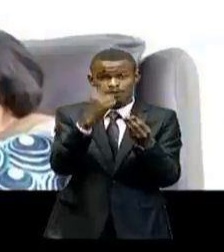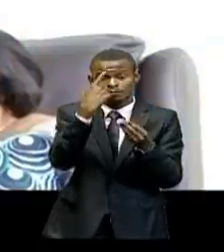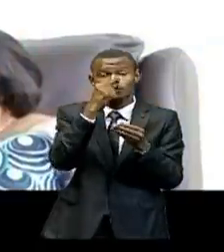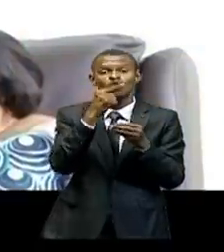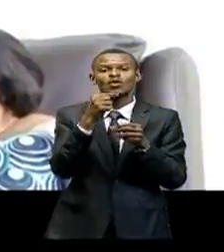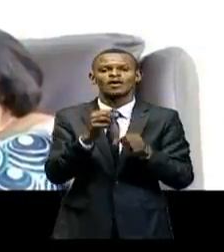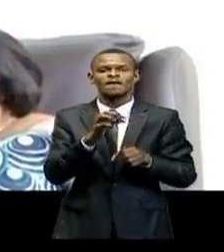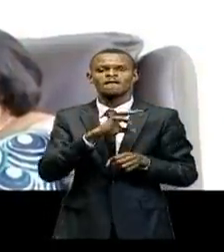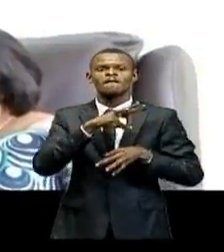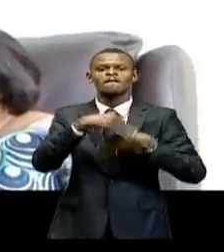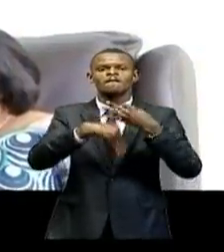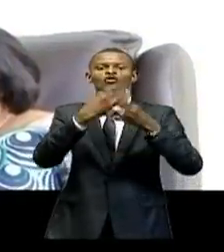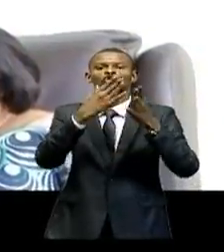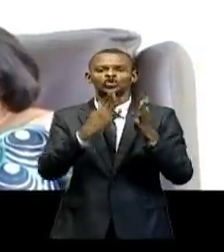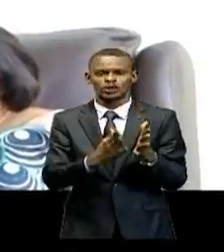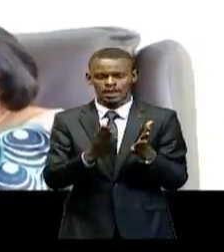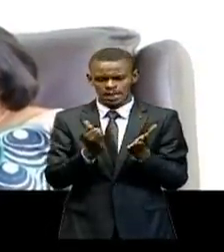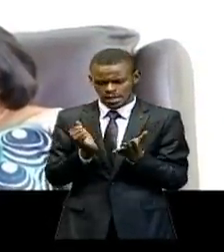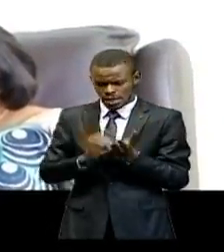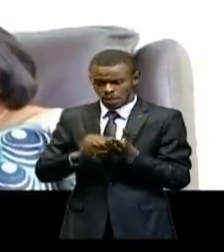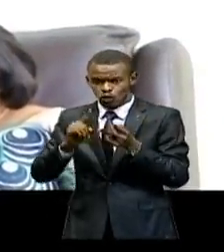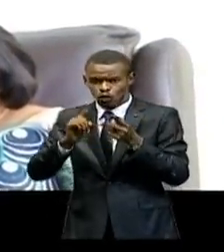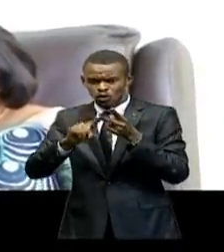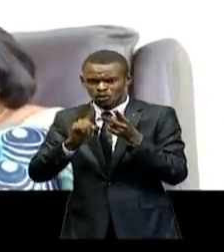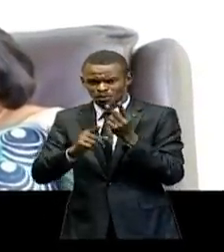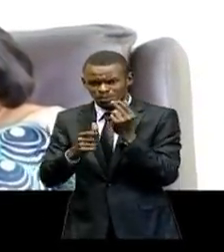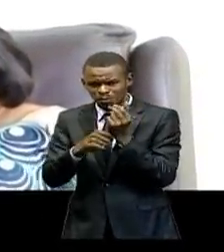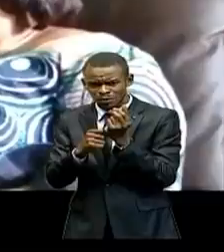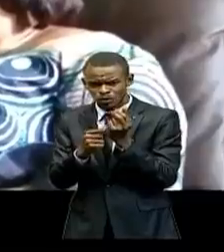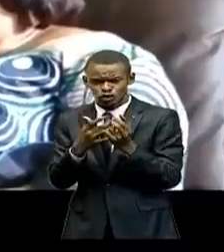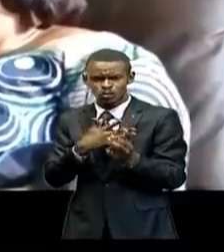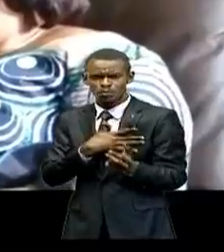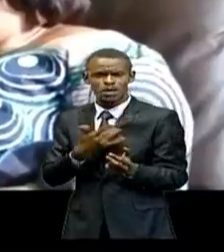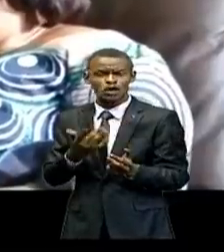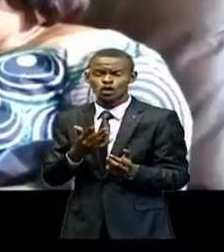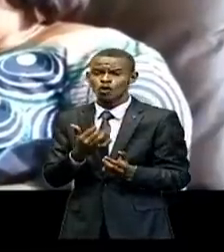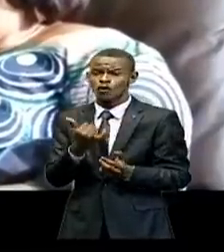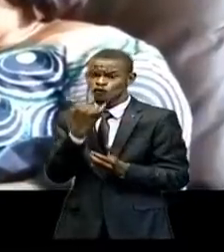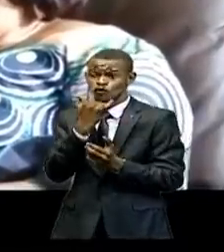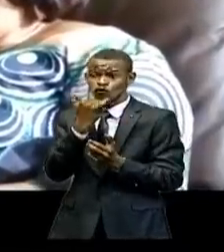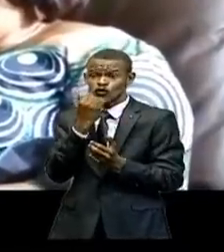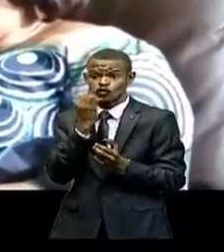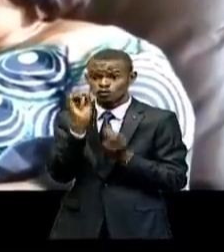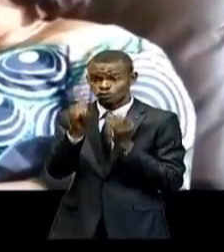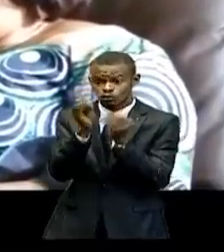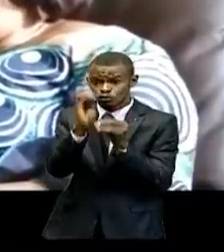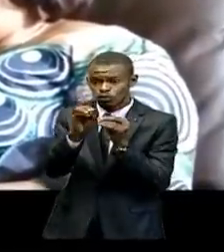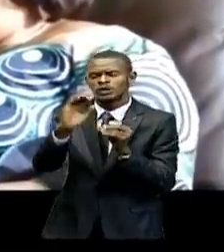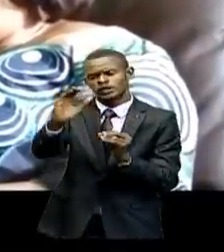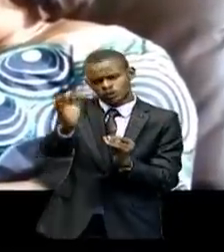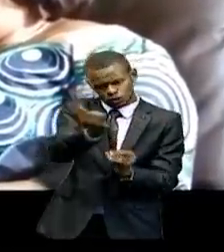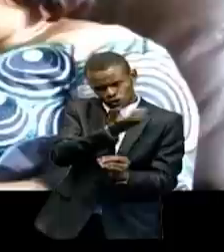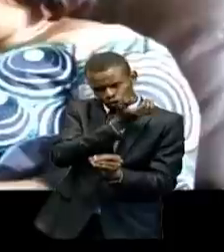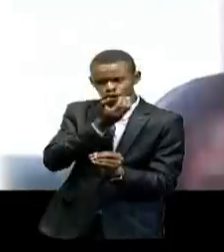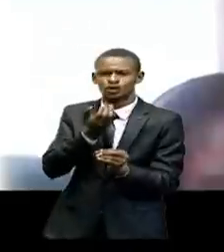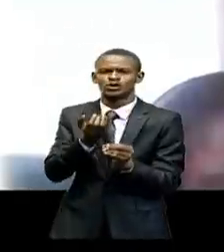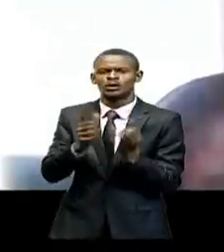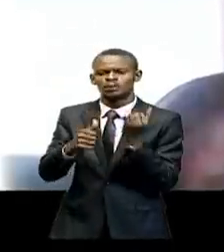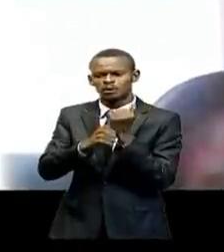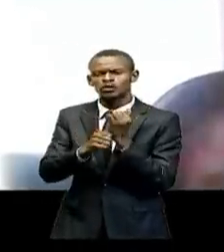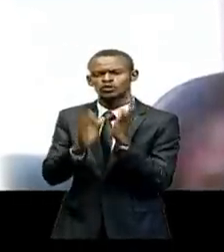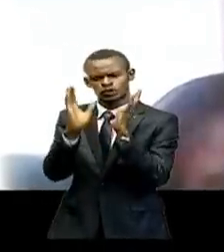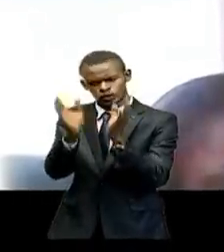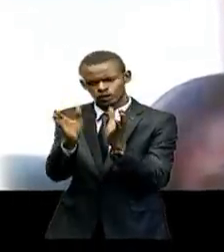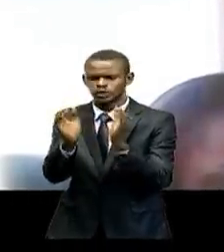de l'assainissement du fichier de référence de l'administration publique en vue de la maîtrise des effectifs, l'organisation des